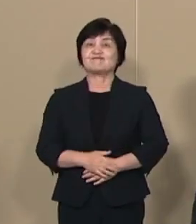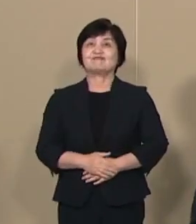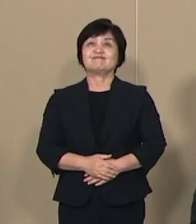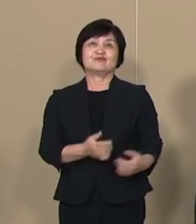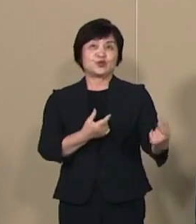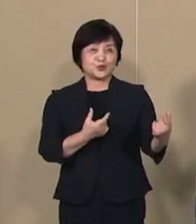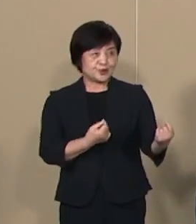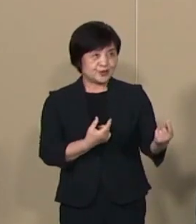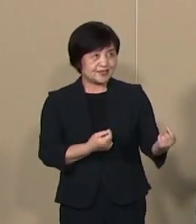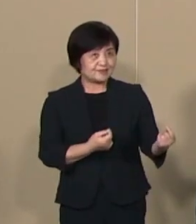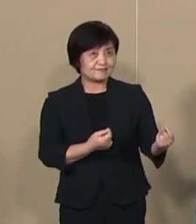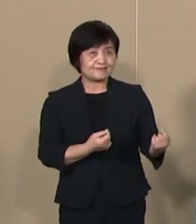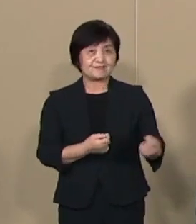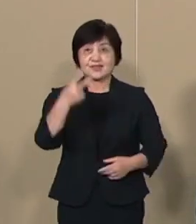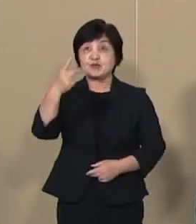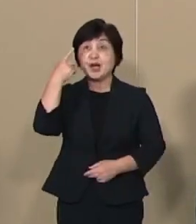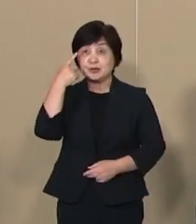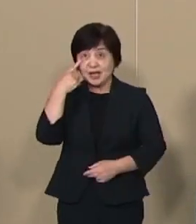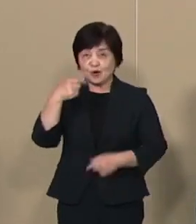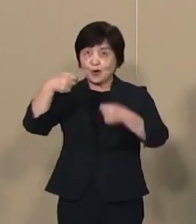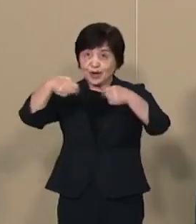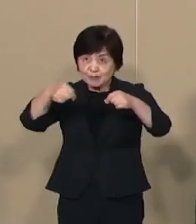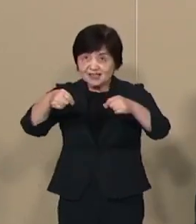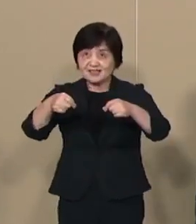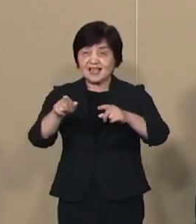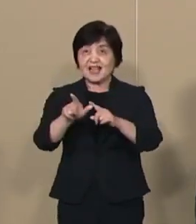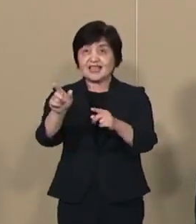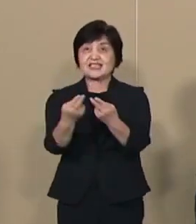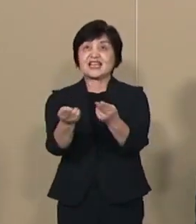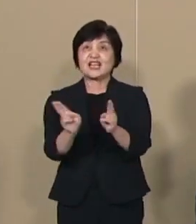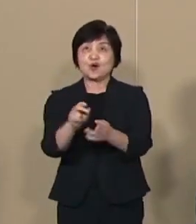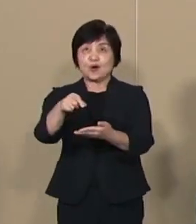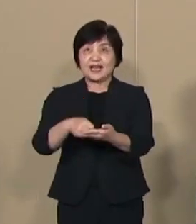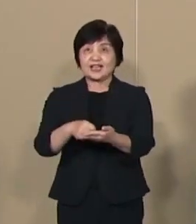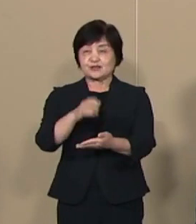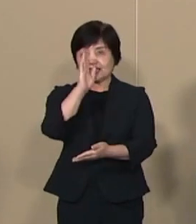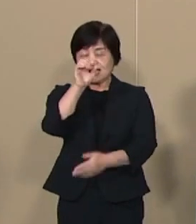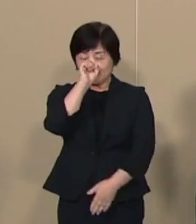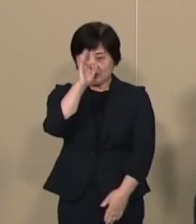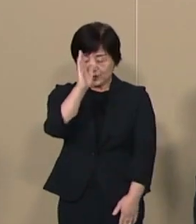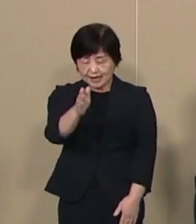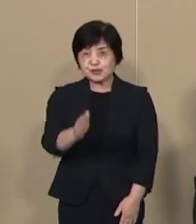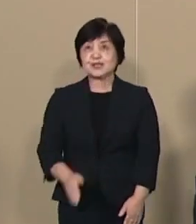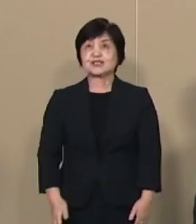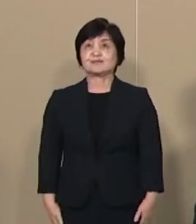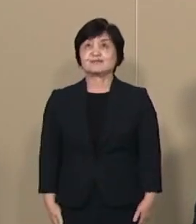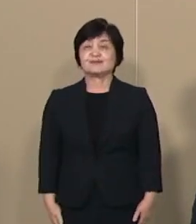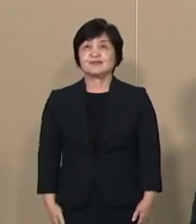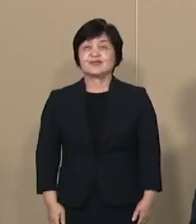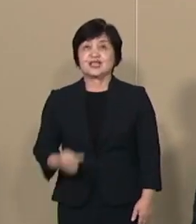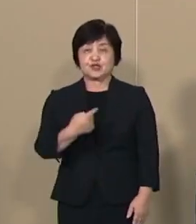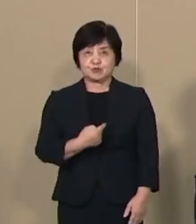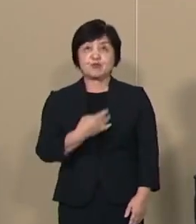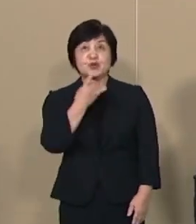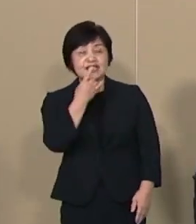とおりです二枚目の投票用紙に nhk等と書いてください宜しく願いますいやーも全力でその期待に応え